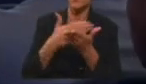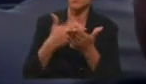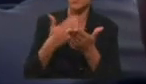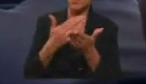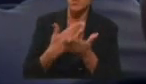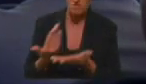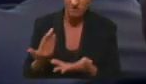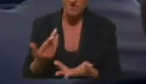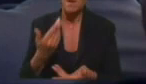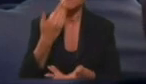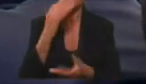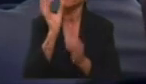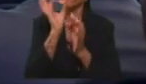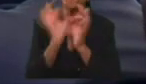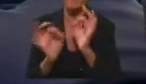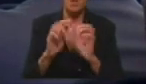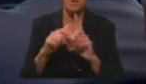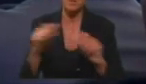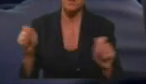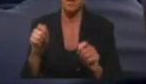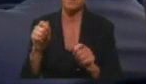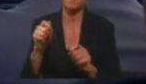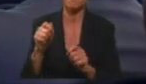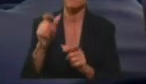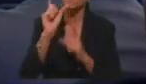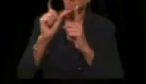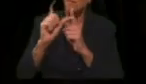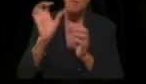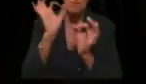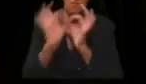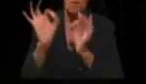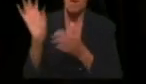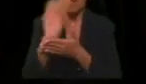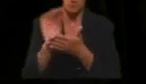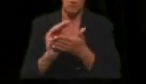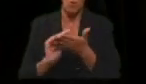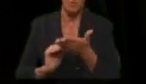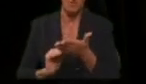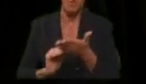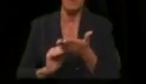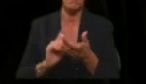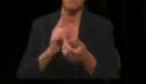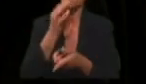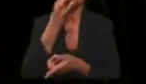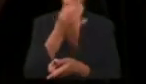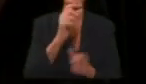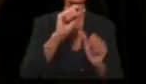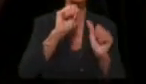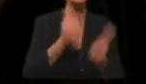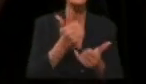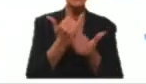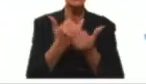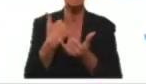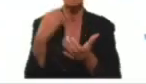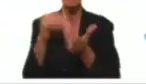normy, więc jest to bardzo szczegółowe rozwiązanie. Te komunikaty są bardzo szczegółowo opisane. No ale pytanie, co się stanie, kiedy